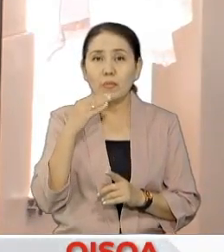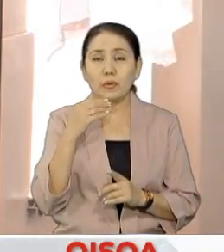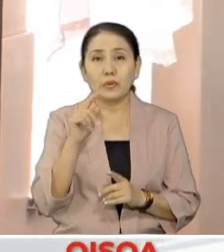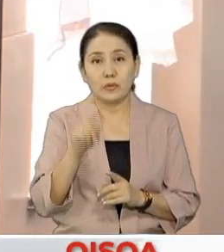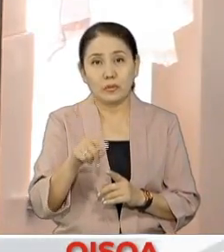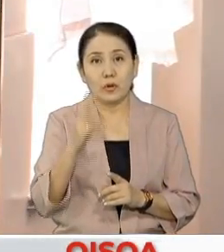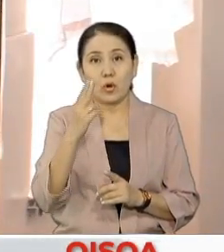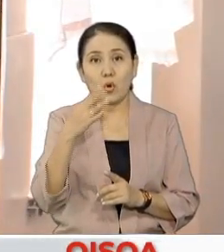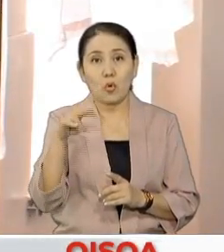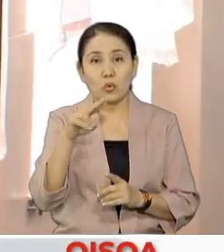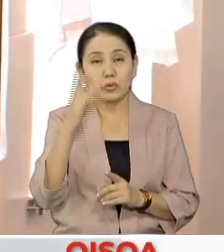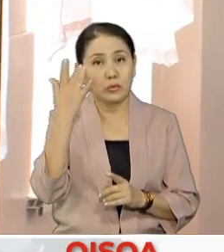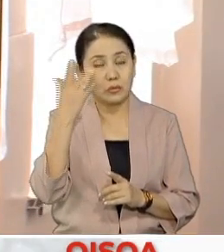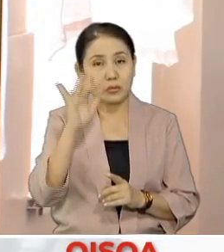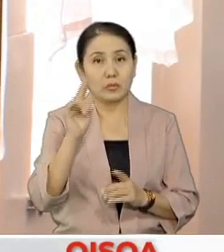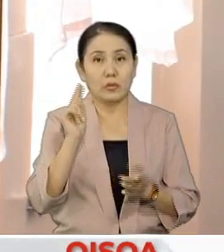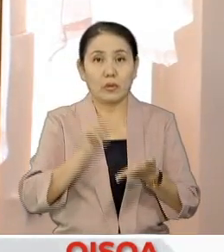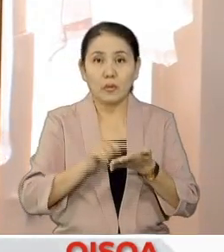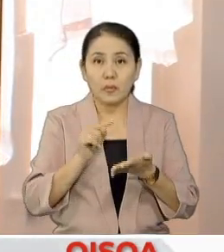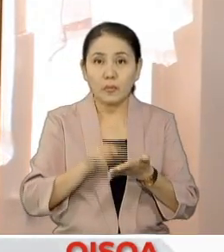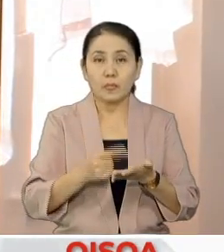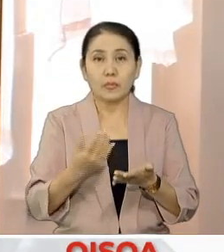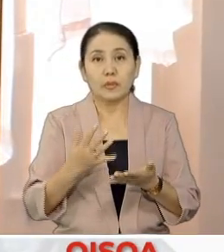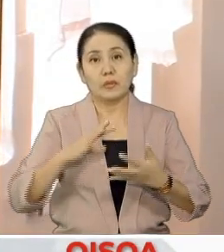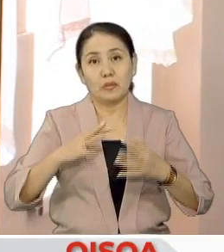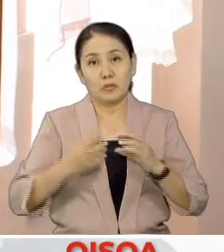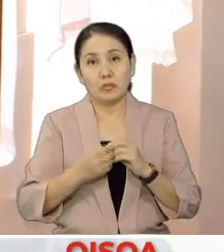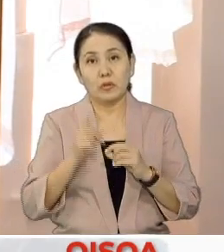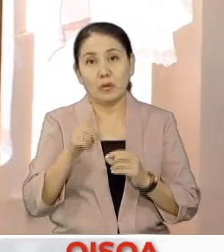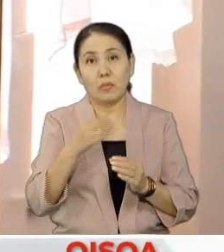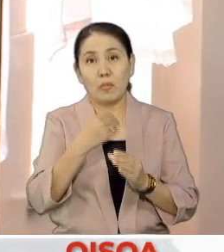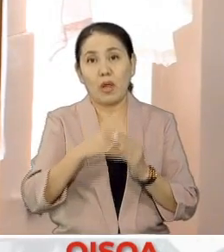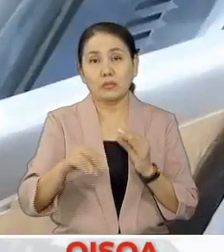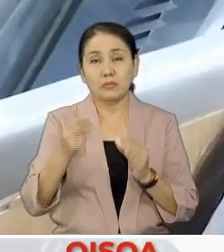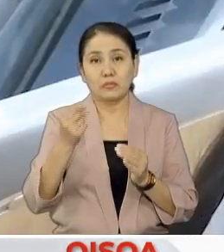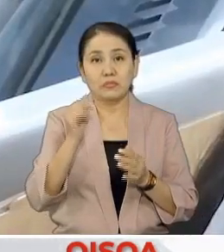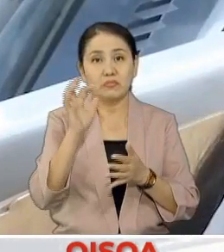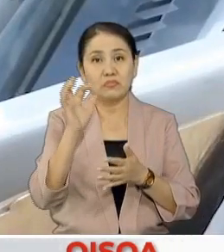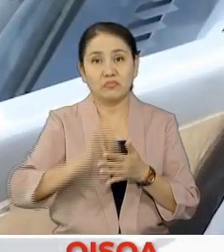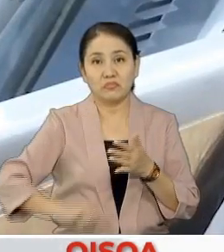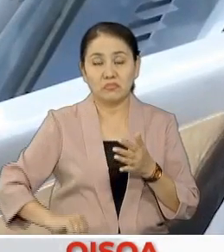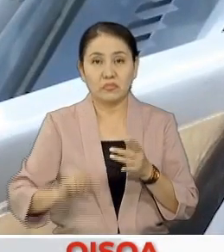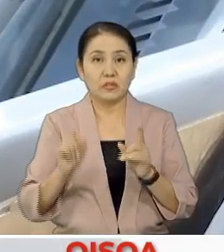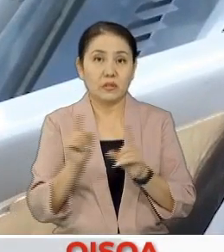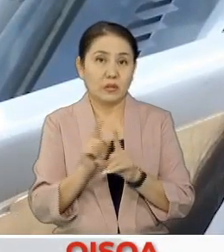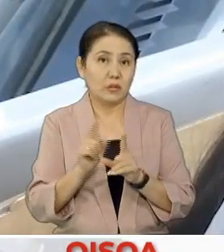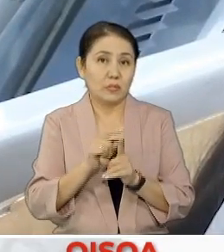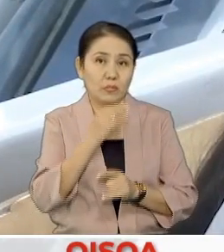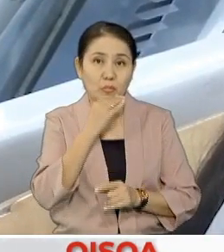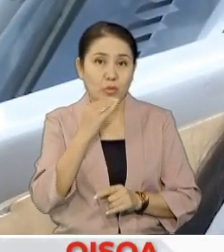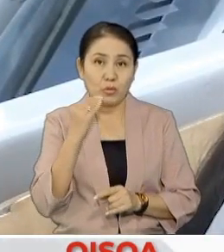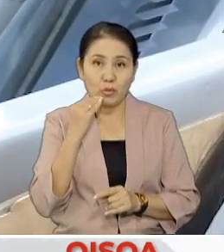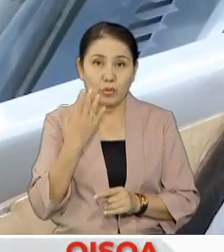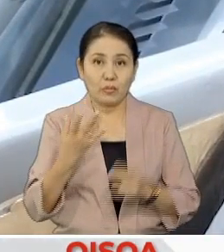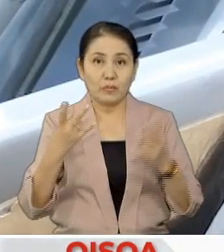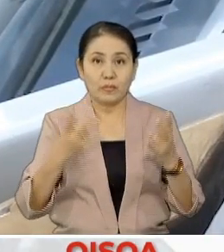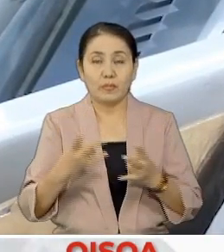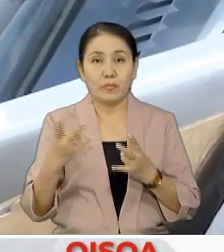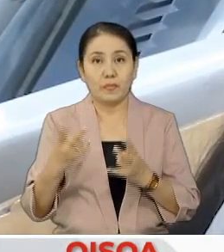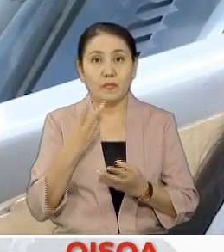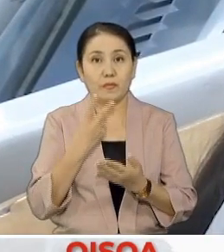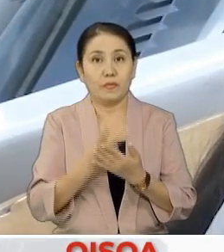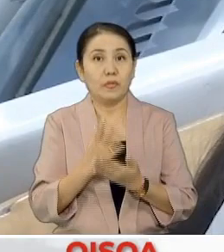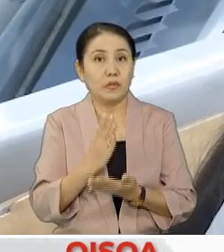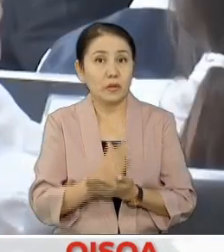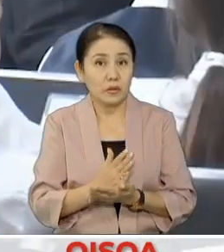o'sha kodlarga terib olish holatlari bo'ladi. Natijada o'sha plastik raqamlardan ham pullarni yechib olish kabi noxush holatlar ham uchrab